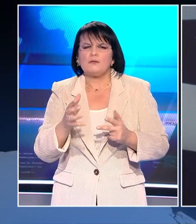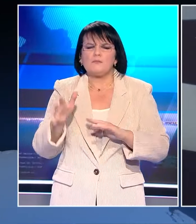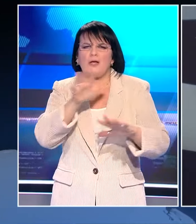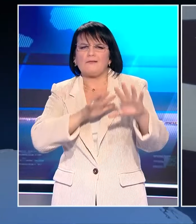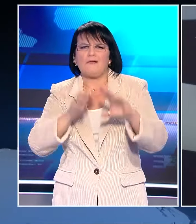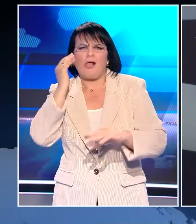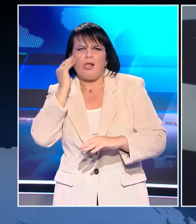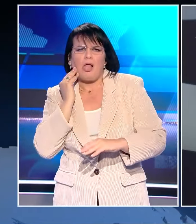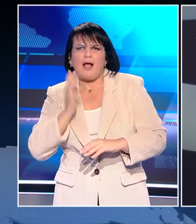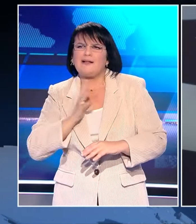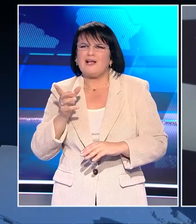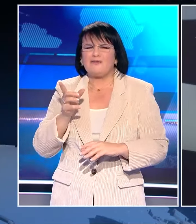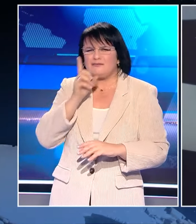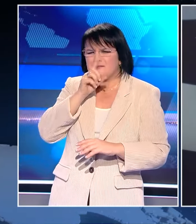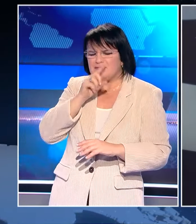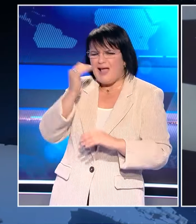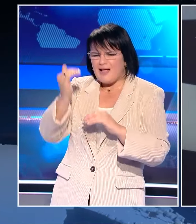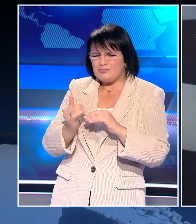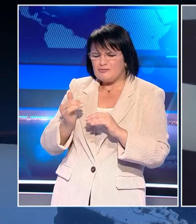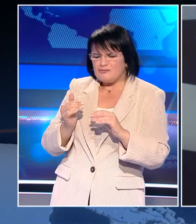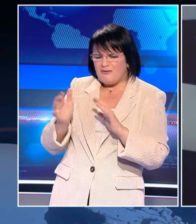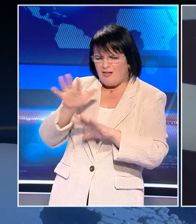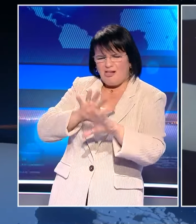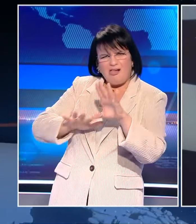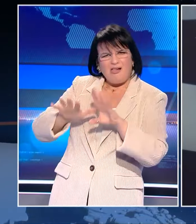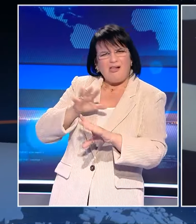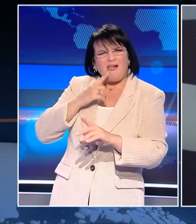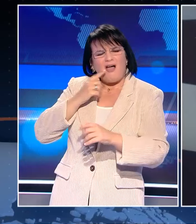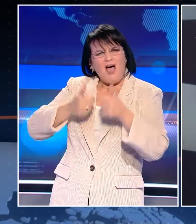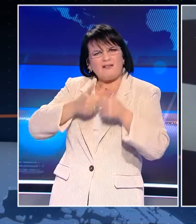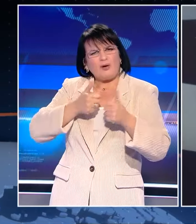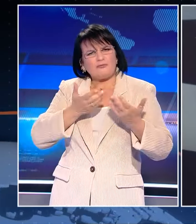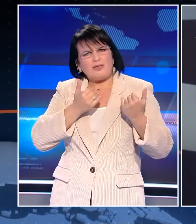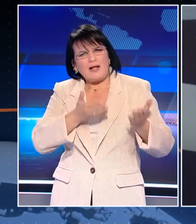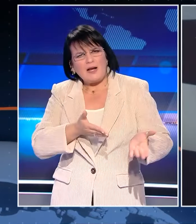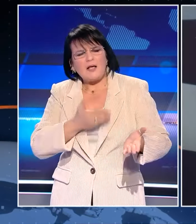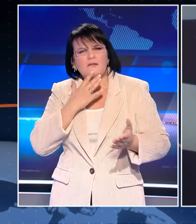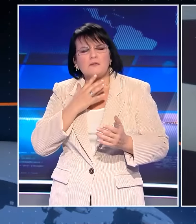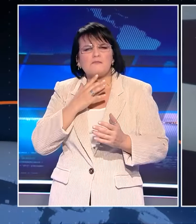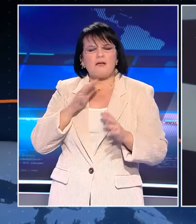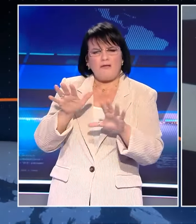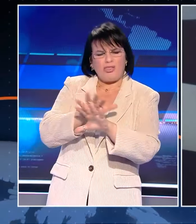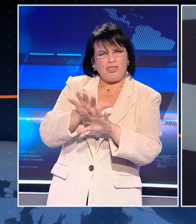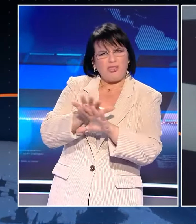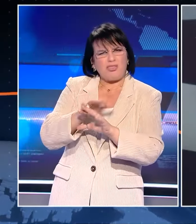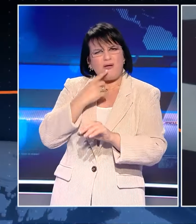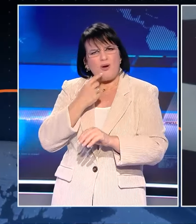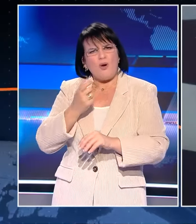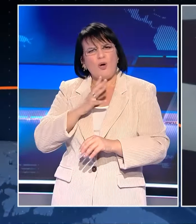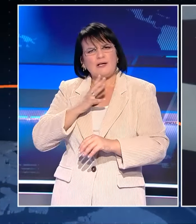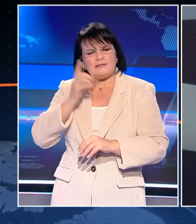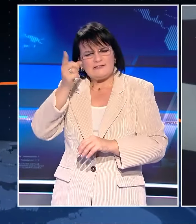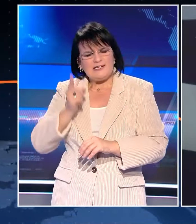των καταναλωτών με πλασματικές εκτόσεις που νοθεύουν τον ανταγωνισμό και αλλοιώνουν το κριτήριο του